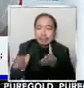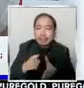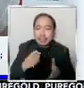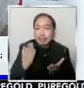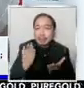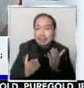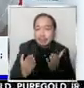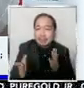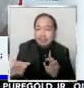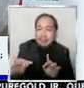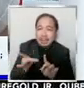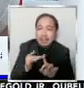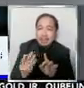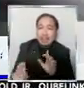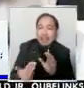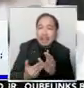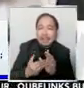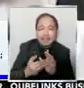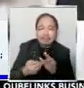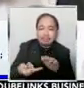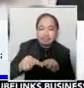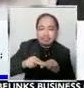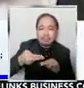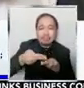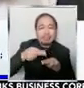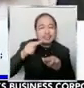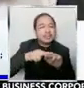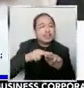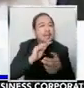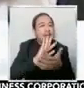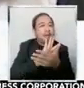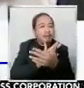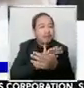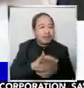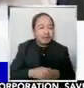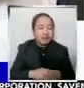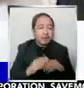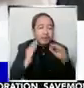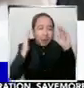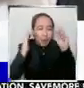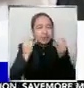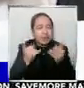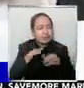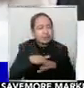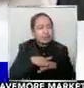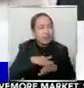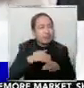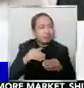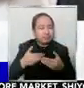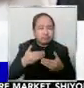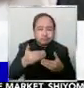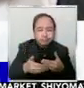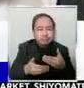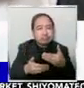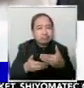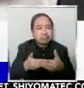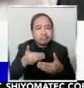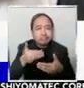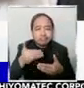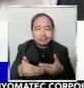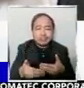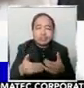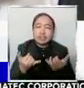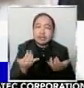COVID sa pagluluwag na ito. Sana i-gradual na lang natin yung consideration saan yung